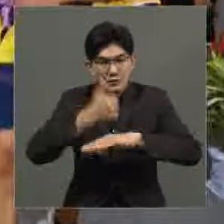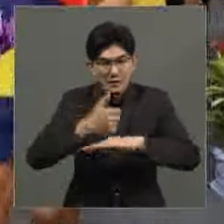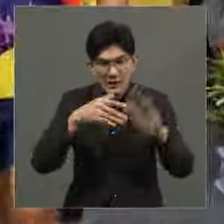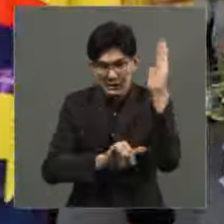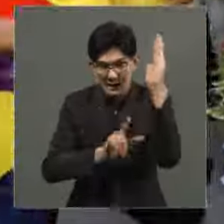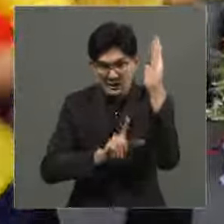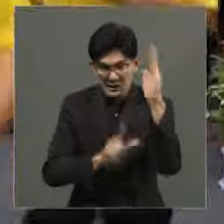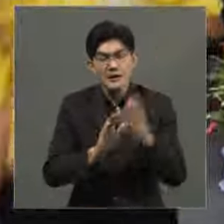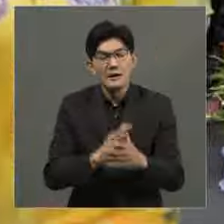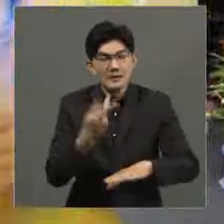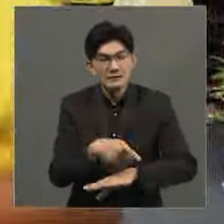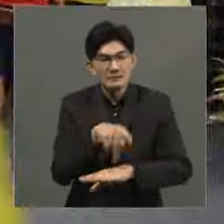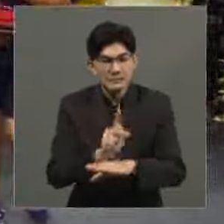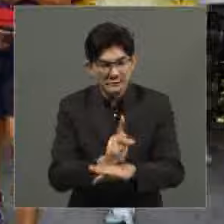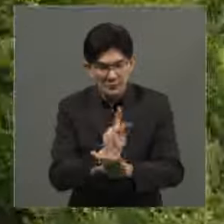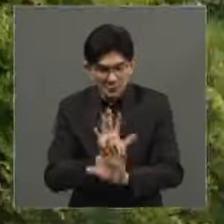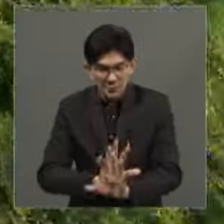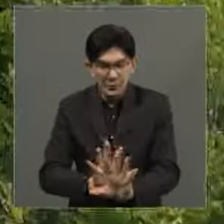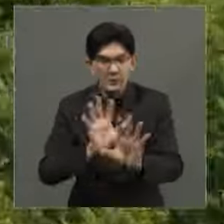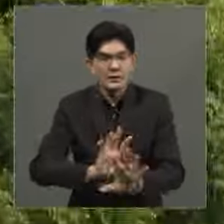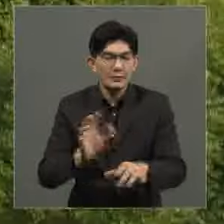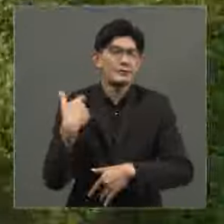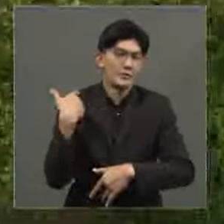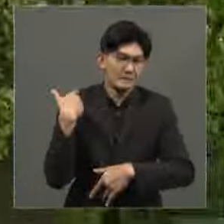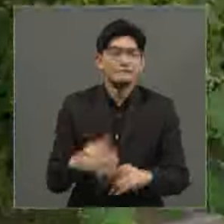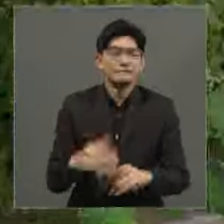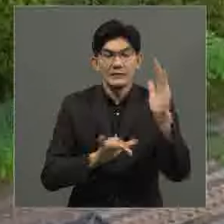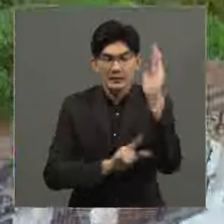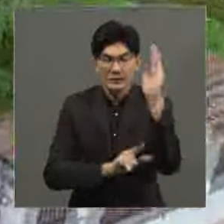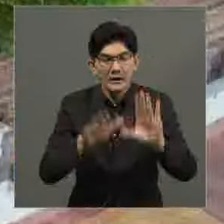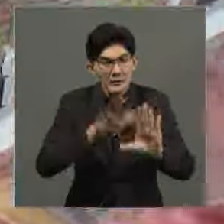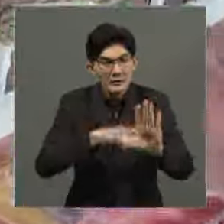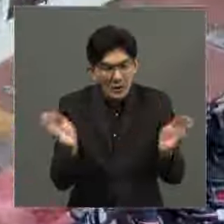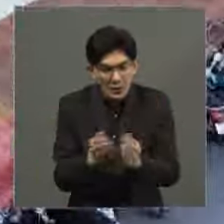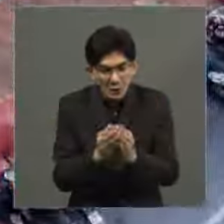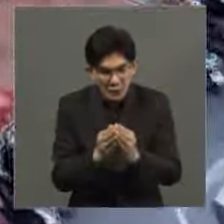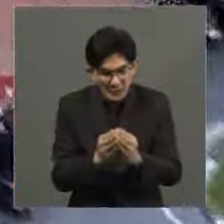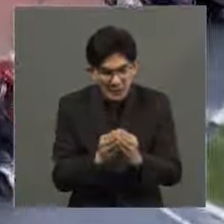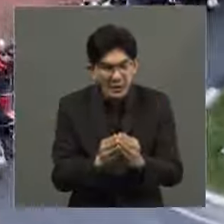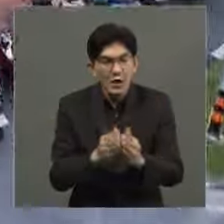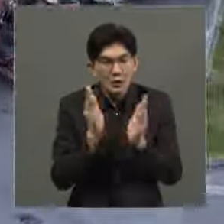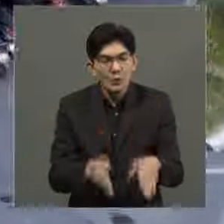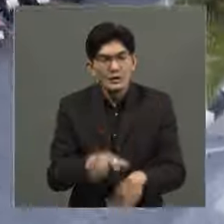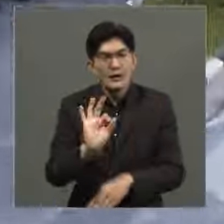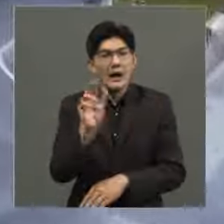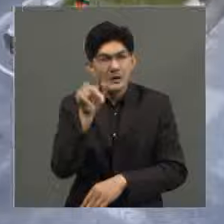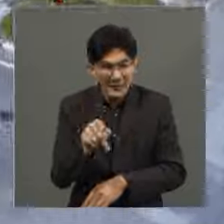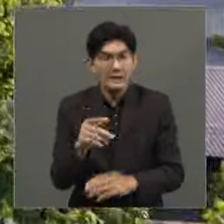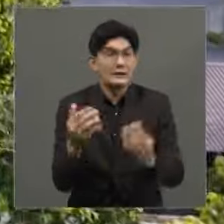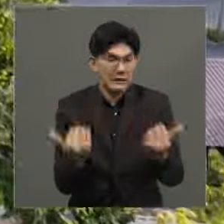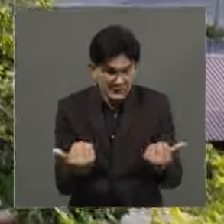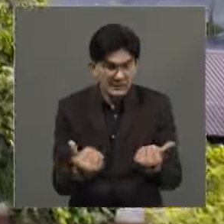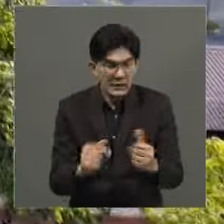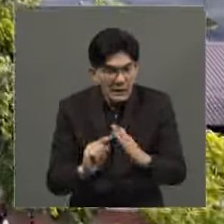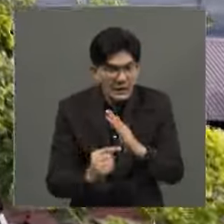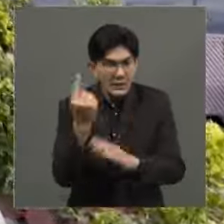จังหวัดยะลาเป็นประธานปล่อยขบวนเดินวิ่งซึ่งยะลาสมัครเข้าร่วมกิจกรรมเกือบ 9,000คนค่ะกิจกรรมเริ่มต้น